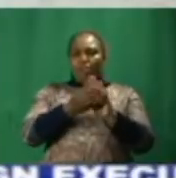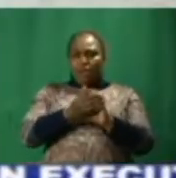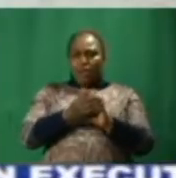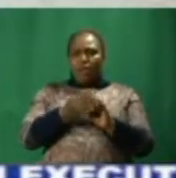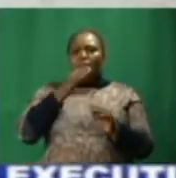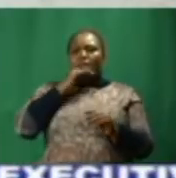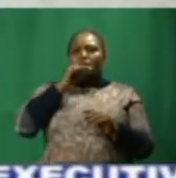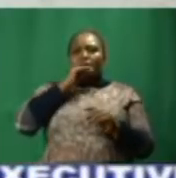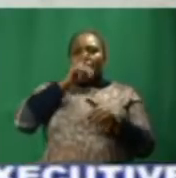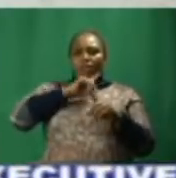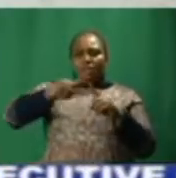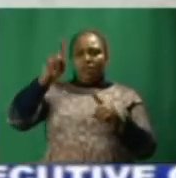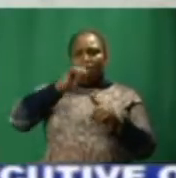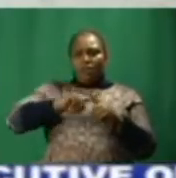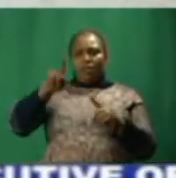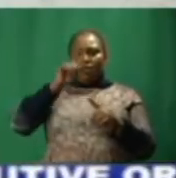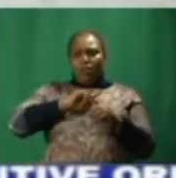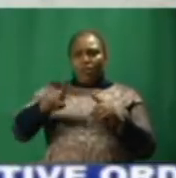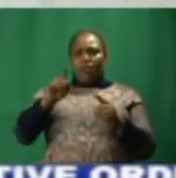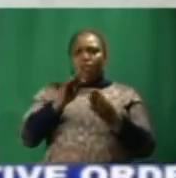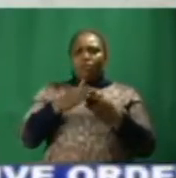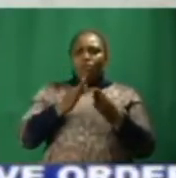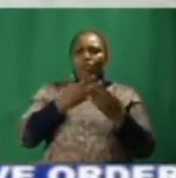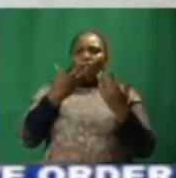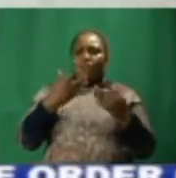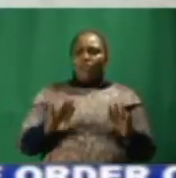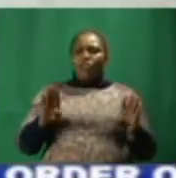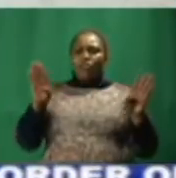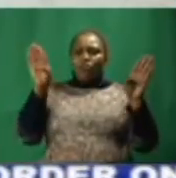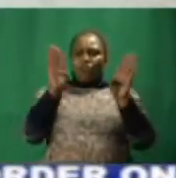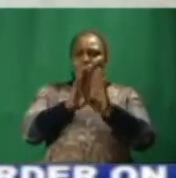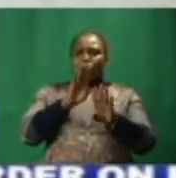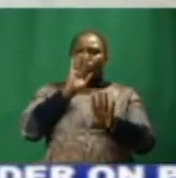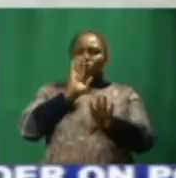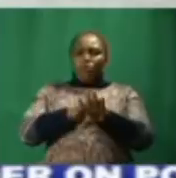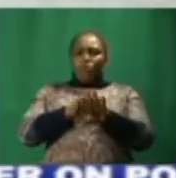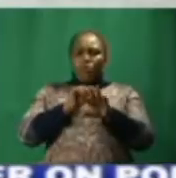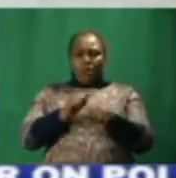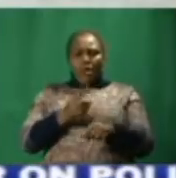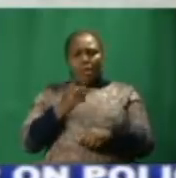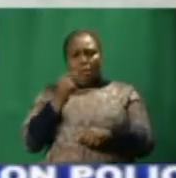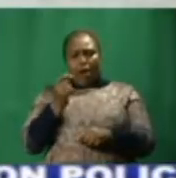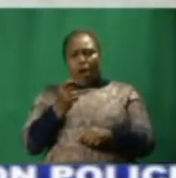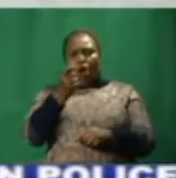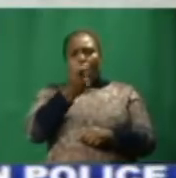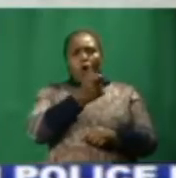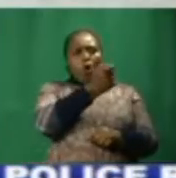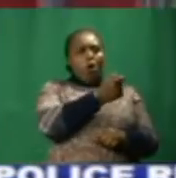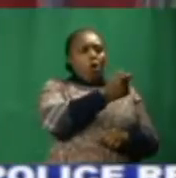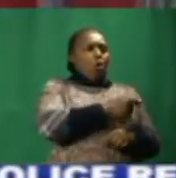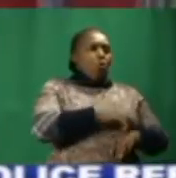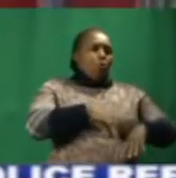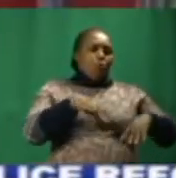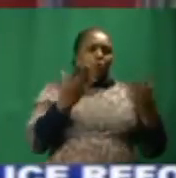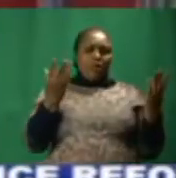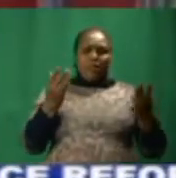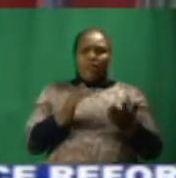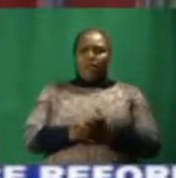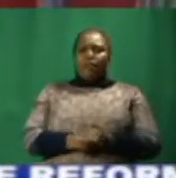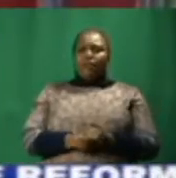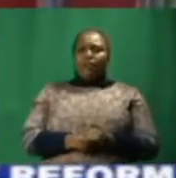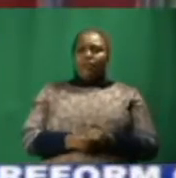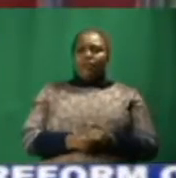uyadlala ngaloko ukuthi bowuvalile kude imali engenako phuma imali kuphela. Tinkinga